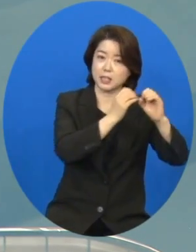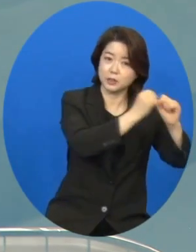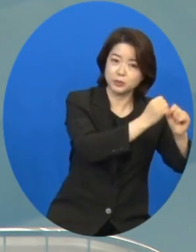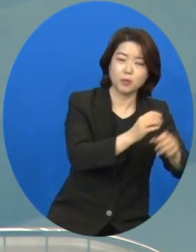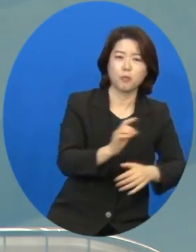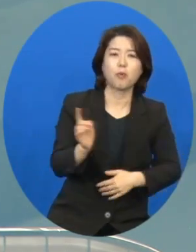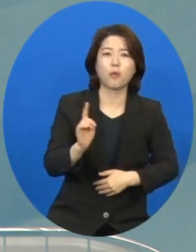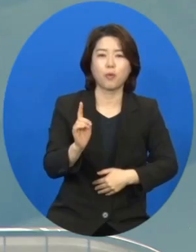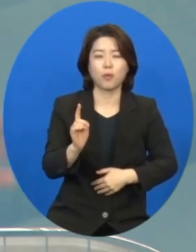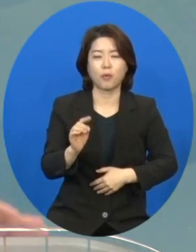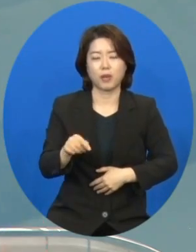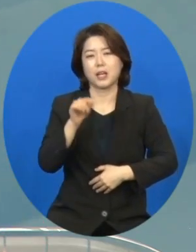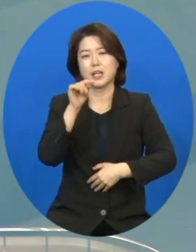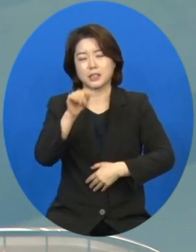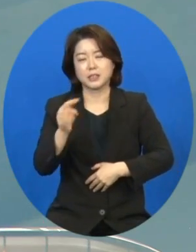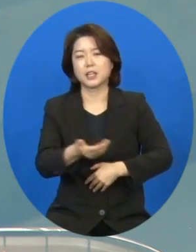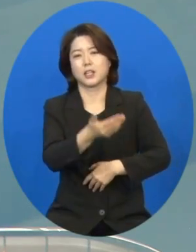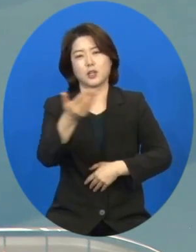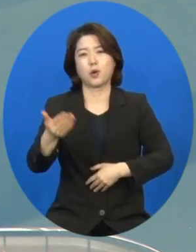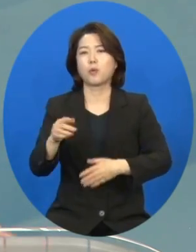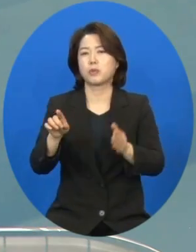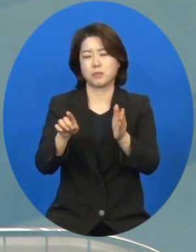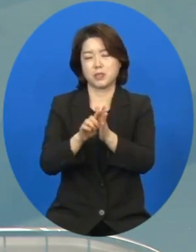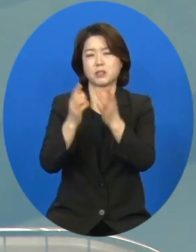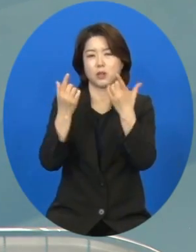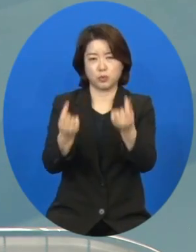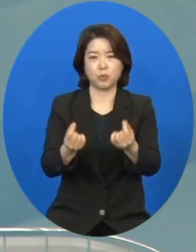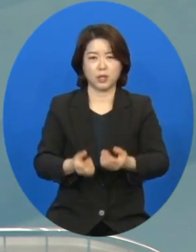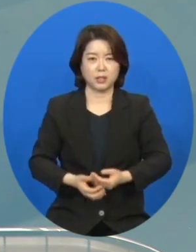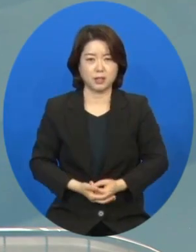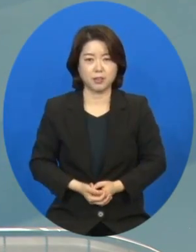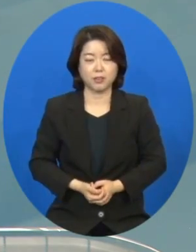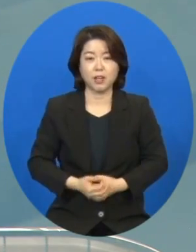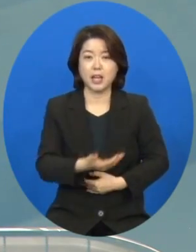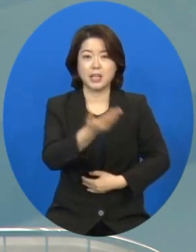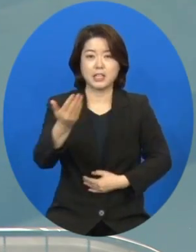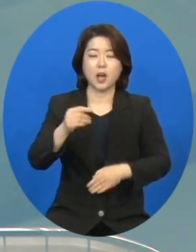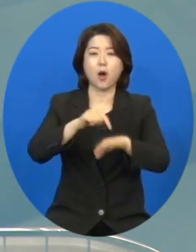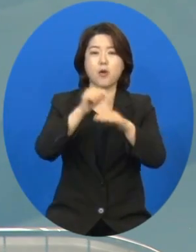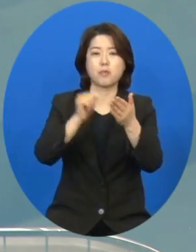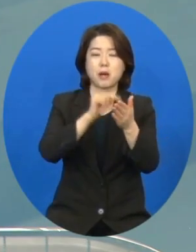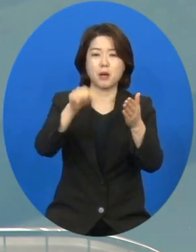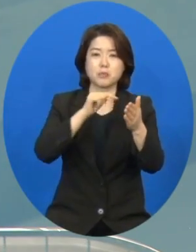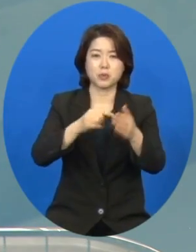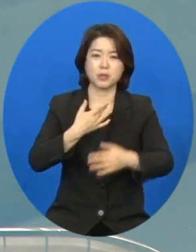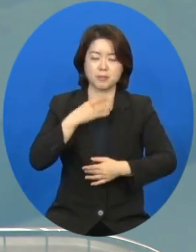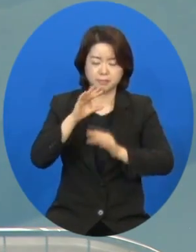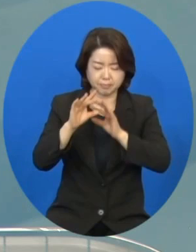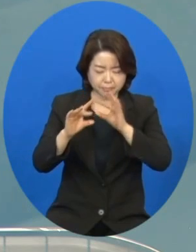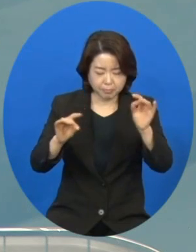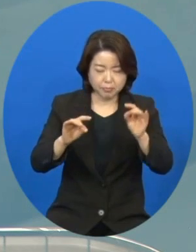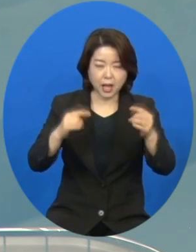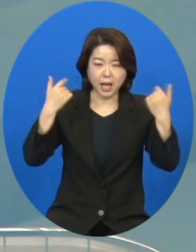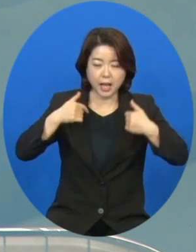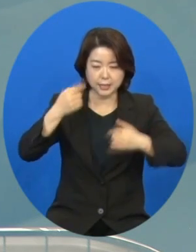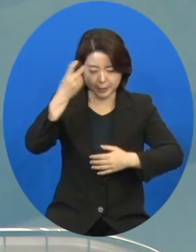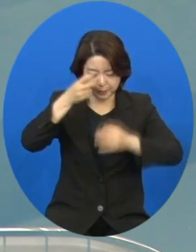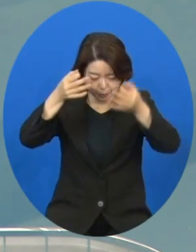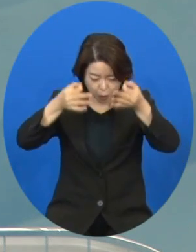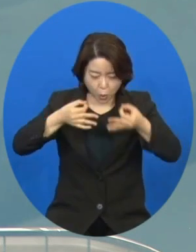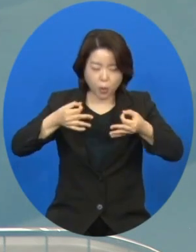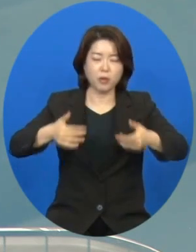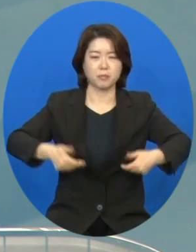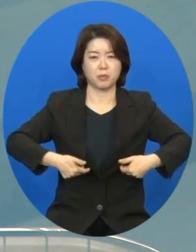기웁니까? 그게 여러분이 믿는 거예요. 그래서 여러분의 마음의 갈망을 항상 점검해야 하는